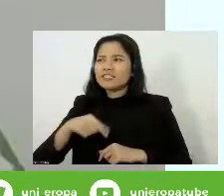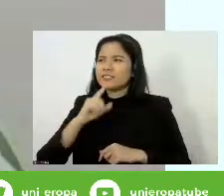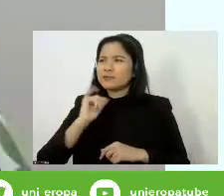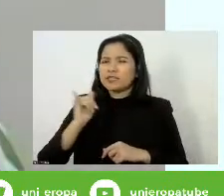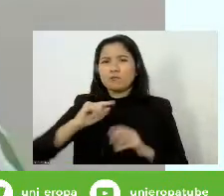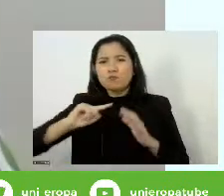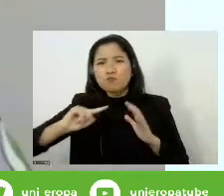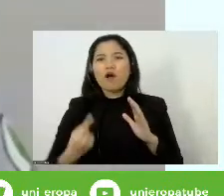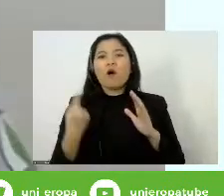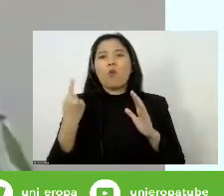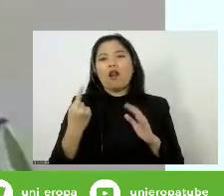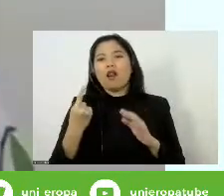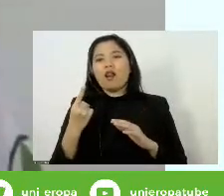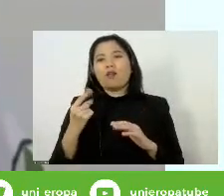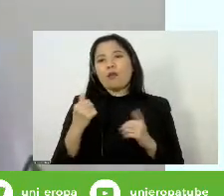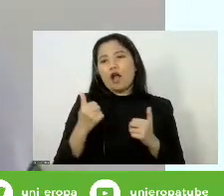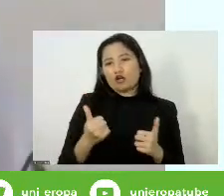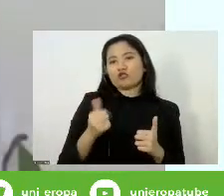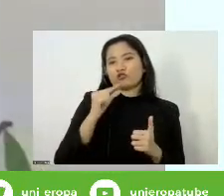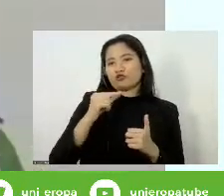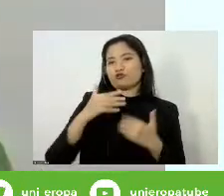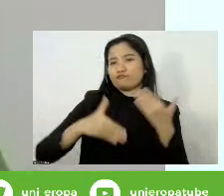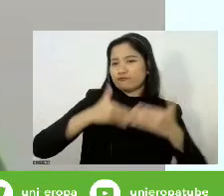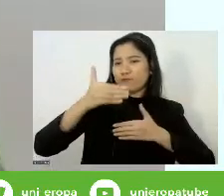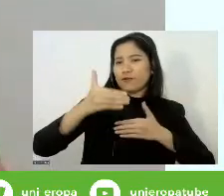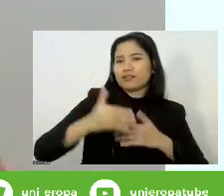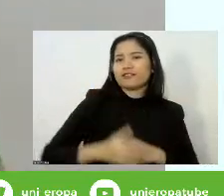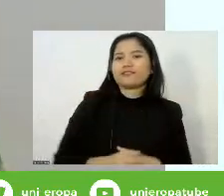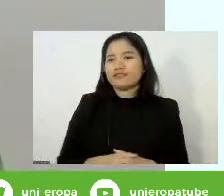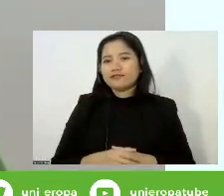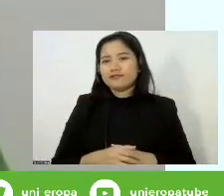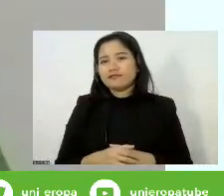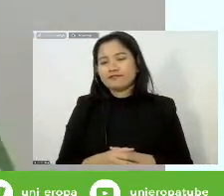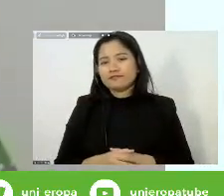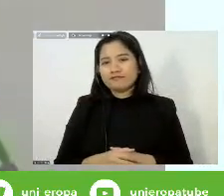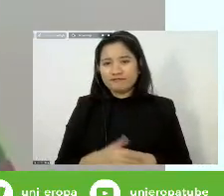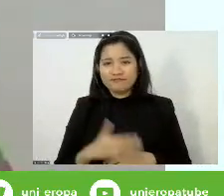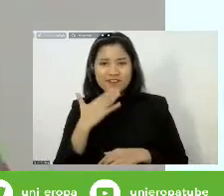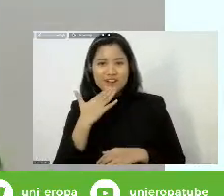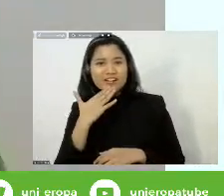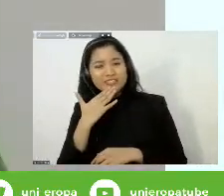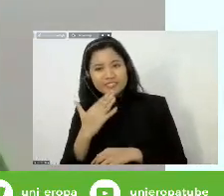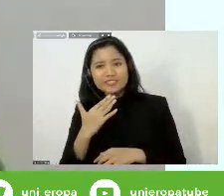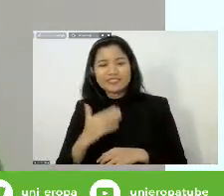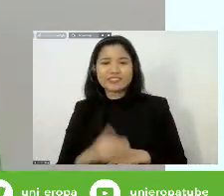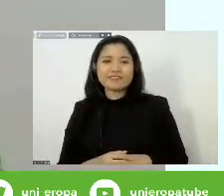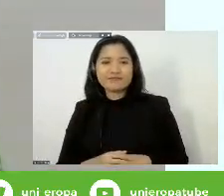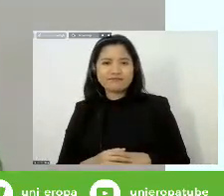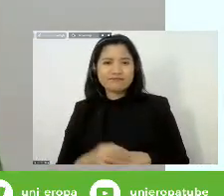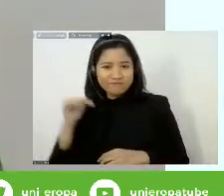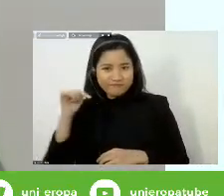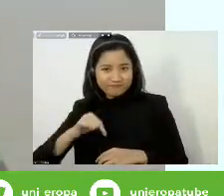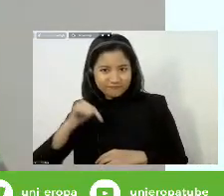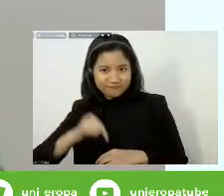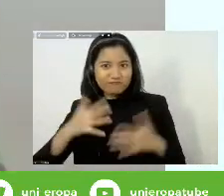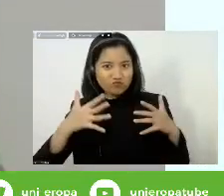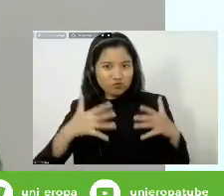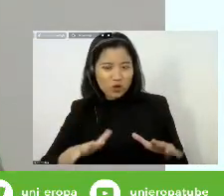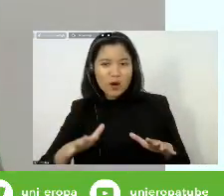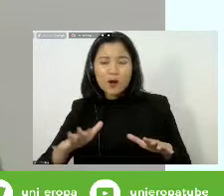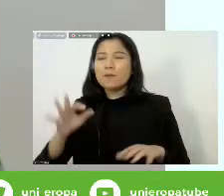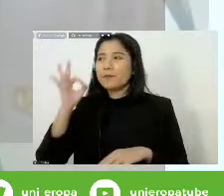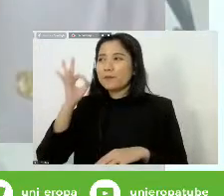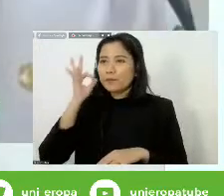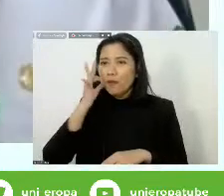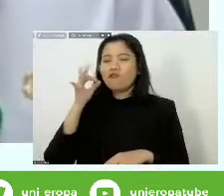yang bagus dalam pelaksanaan selanjutnya demikian pas moderator yang bisa kami sampaikan Mohon